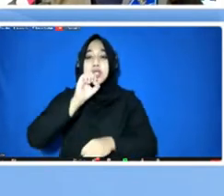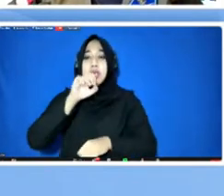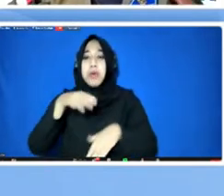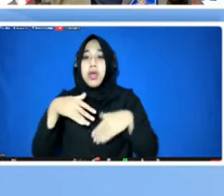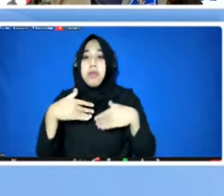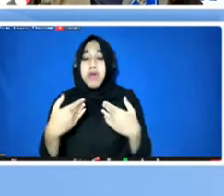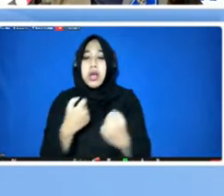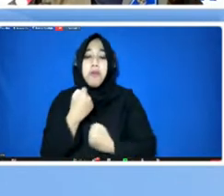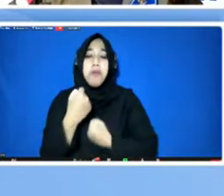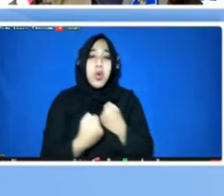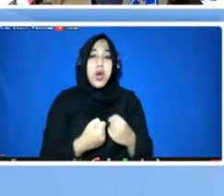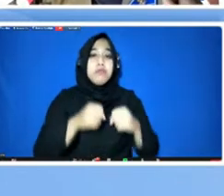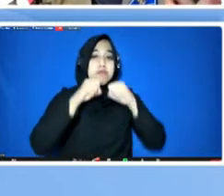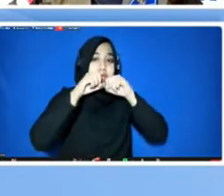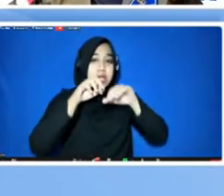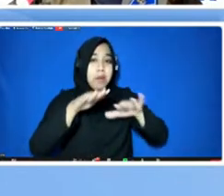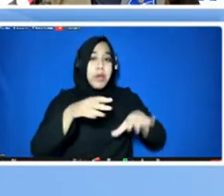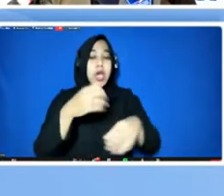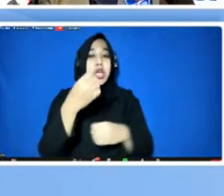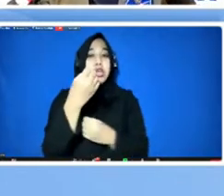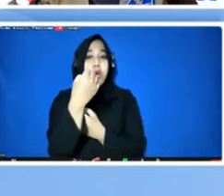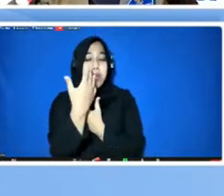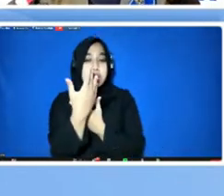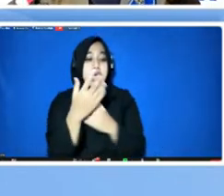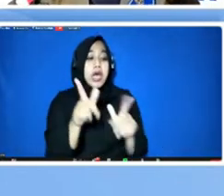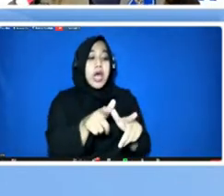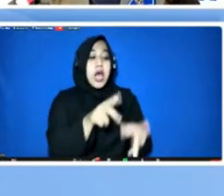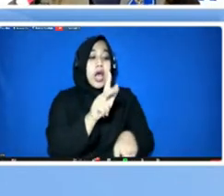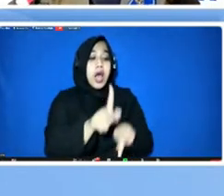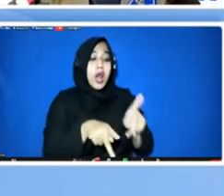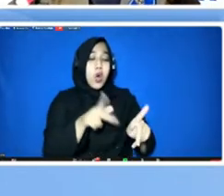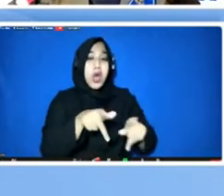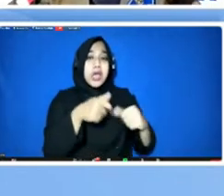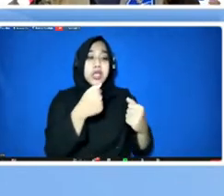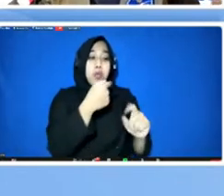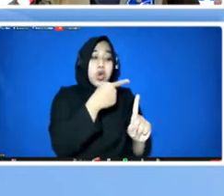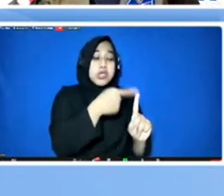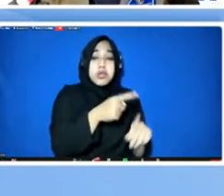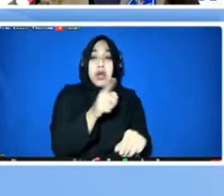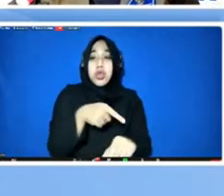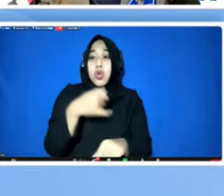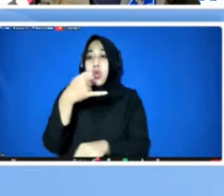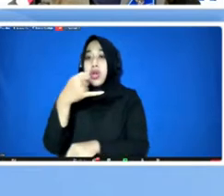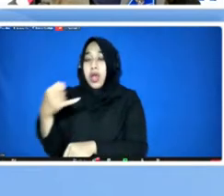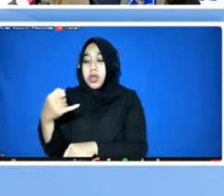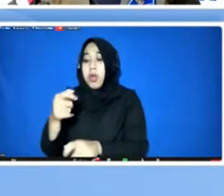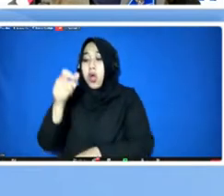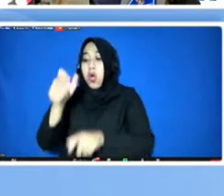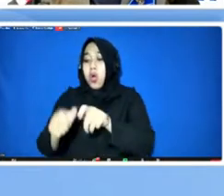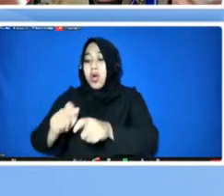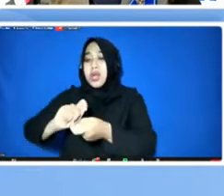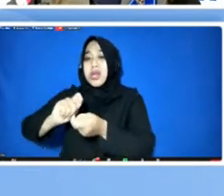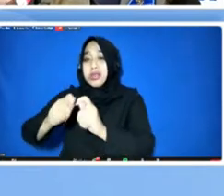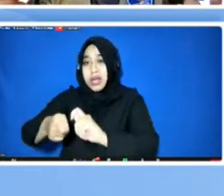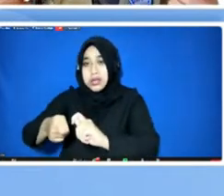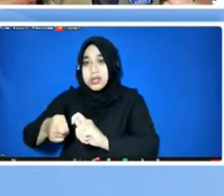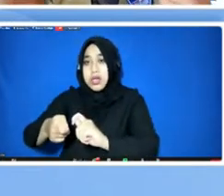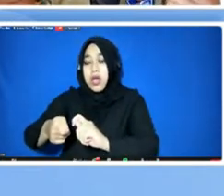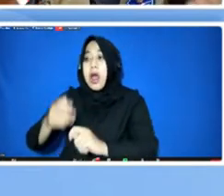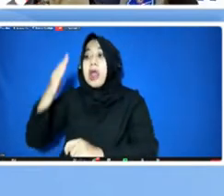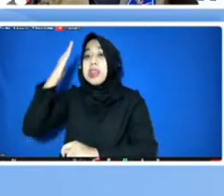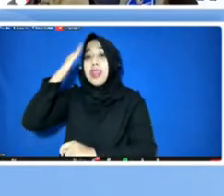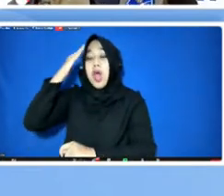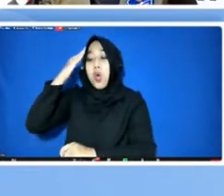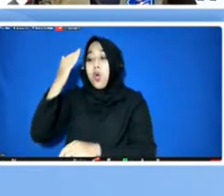melakukan penyampaian informasi ketika hasilnya positif atau negatif, sehingga orang yang di, tes itu bisa tahu apa yang